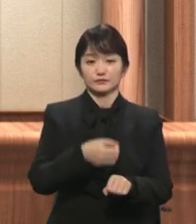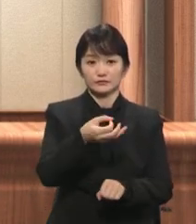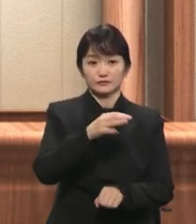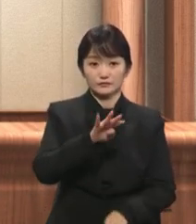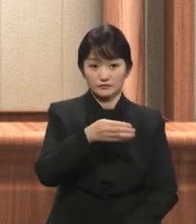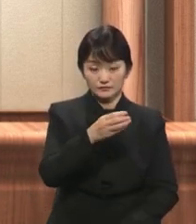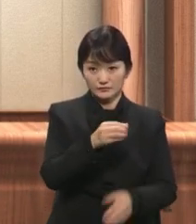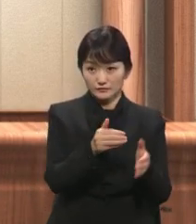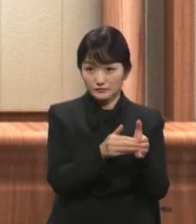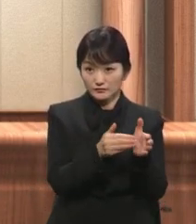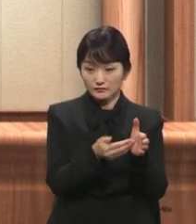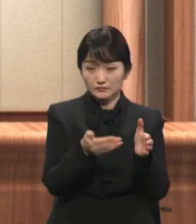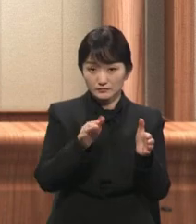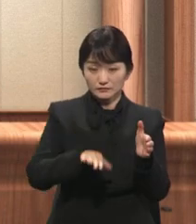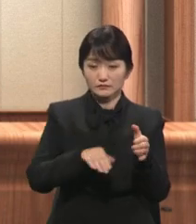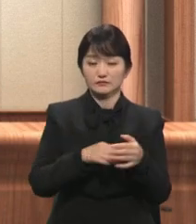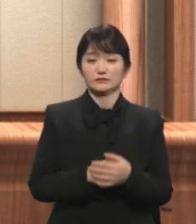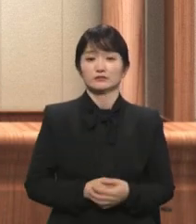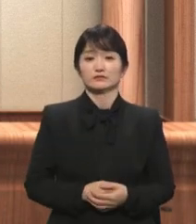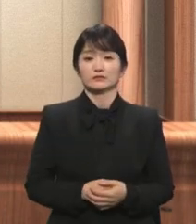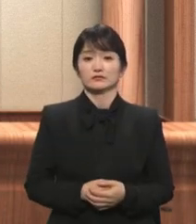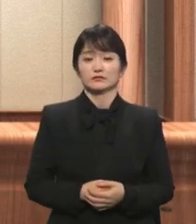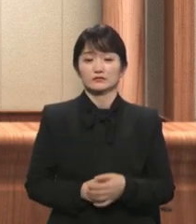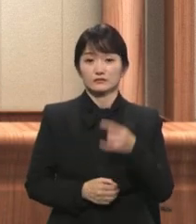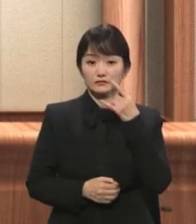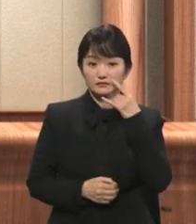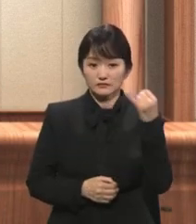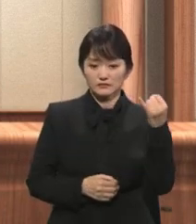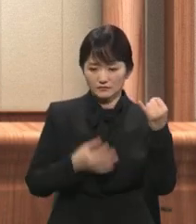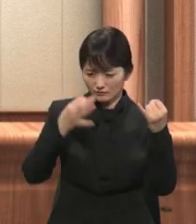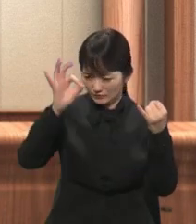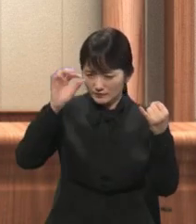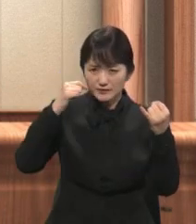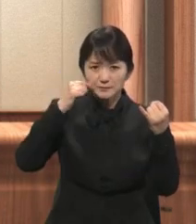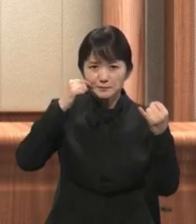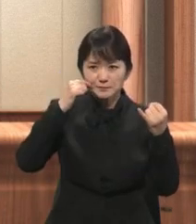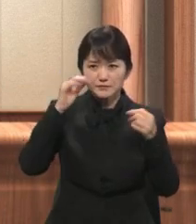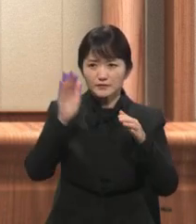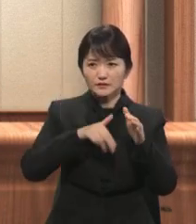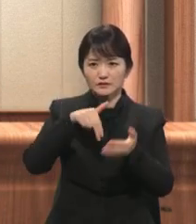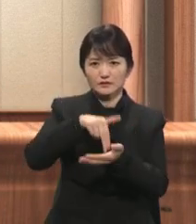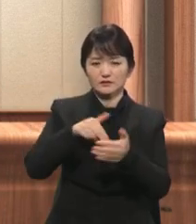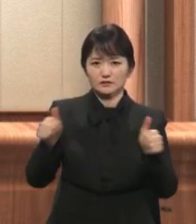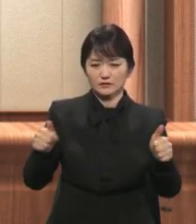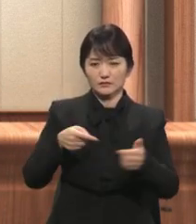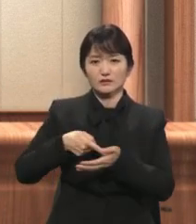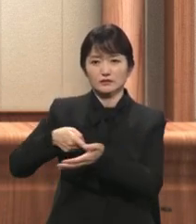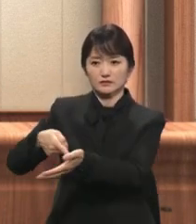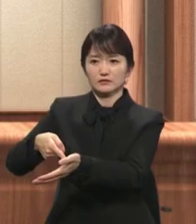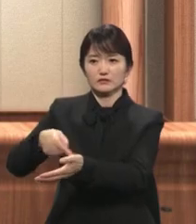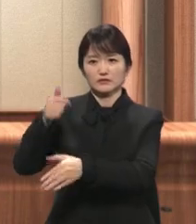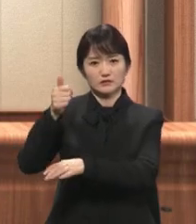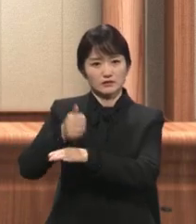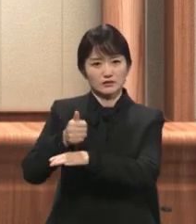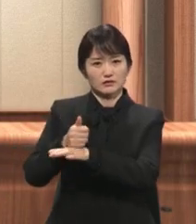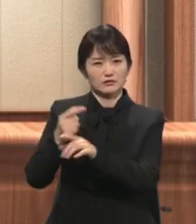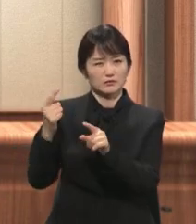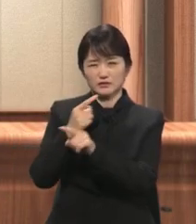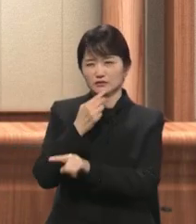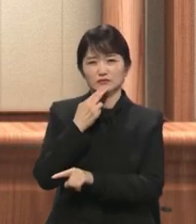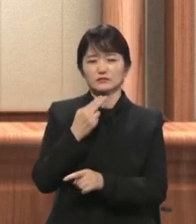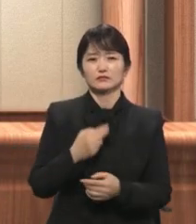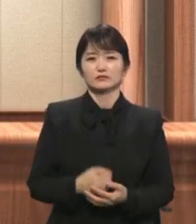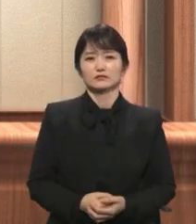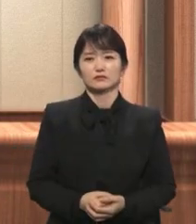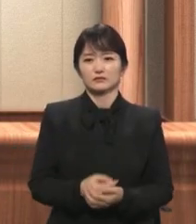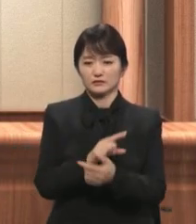했는데 어쨌든이이 학부모는 받아들일 수 없다라고 하고 정식 재판 청구했지만 결과는 달라지지 않았습니다